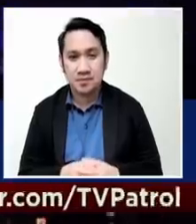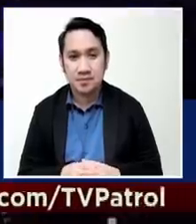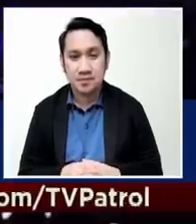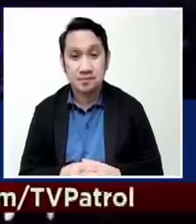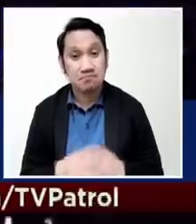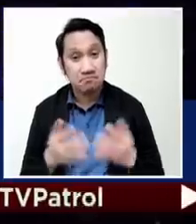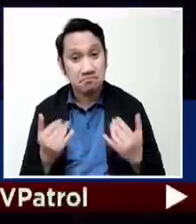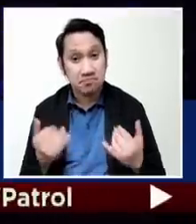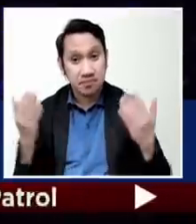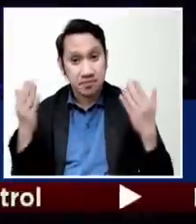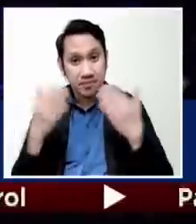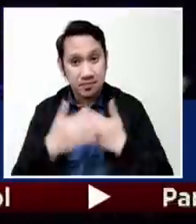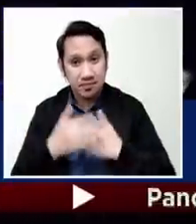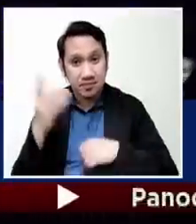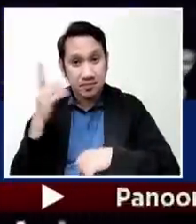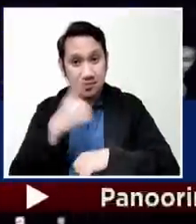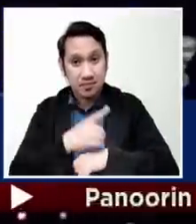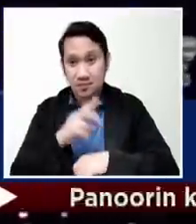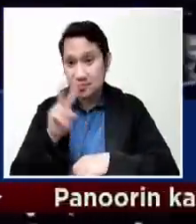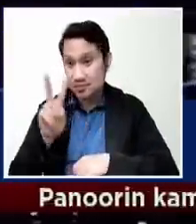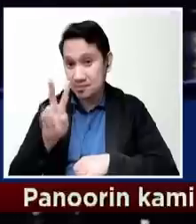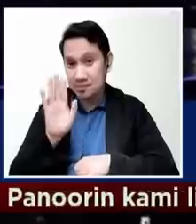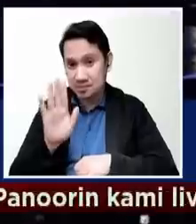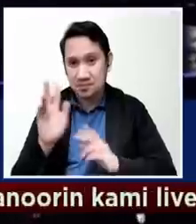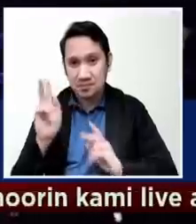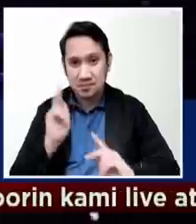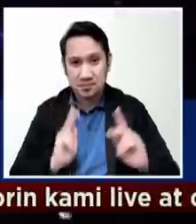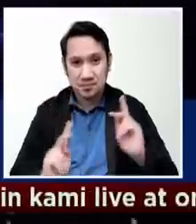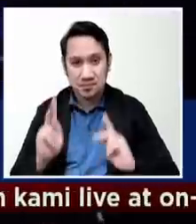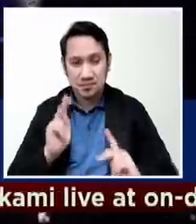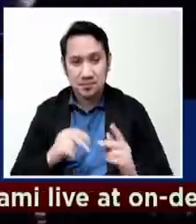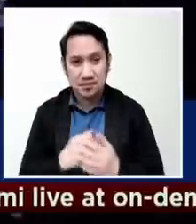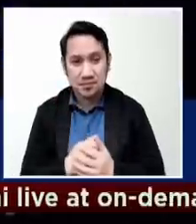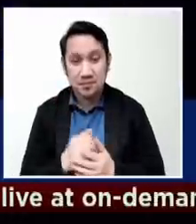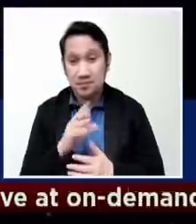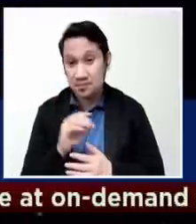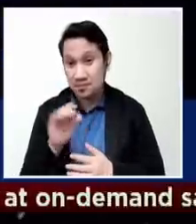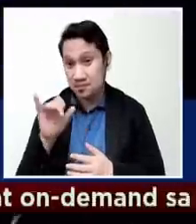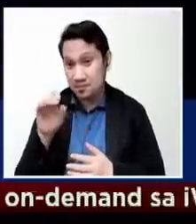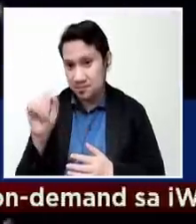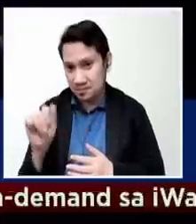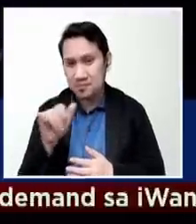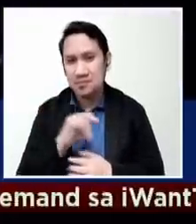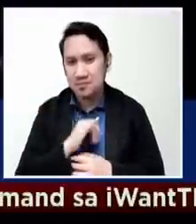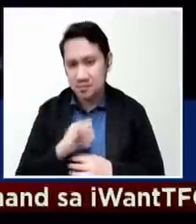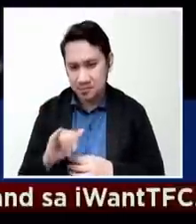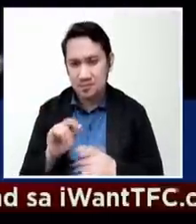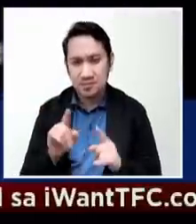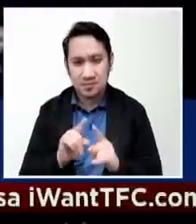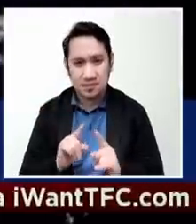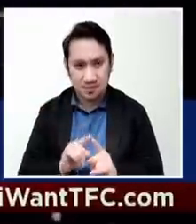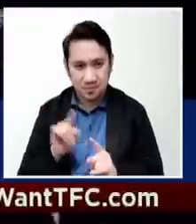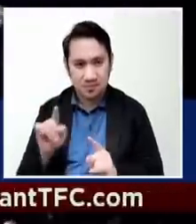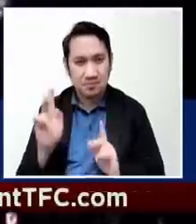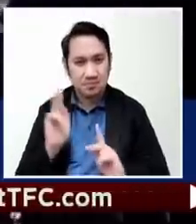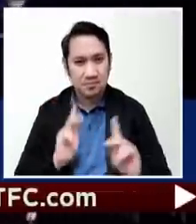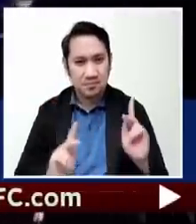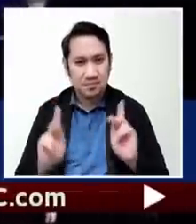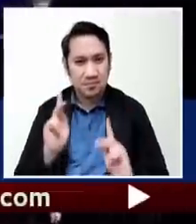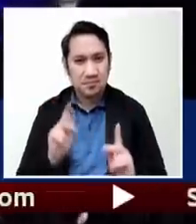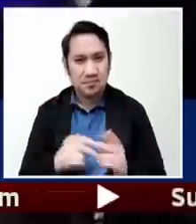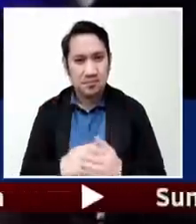Ngayong gabi, ang day 2 ng concert ni Alanis sa MOA Arena. At si Ice Seguera ulit ang magbubukas ng show.